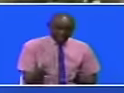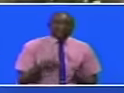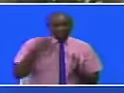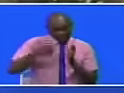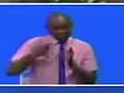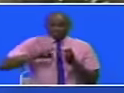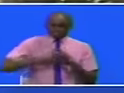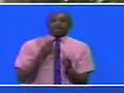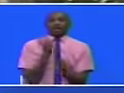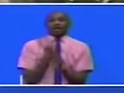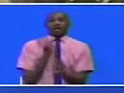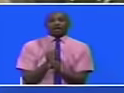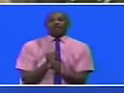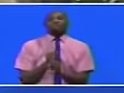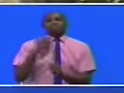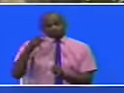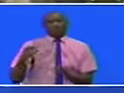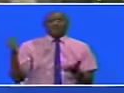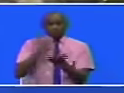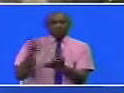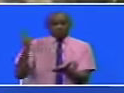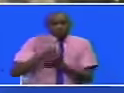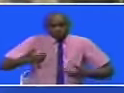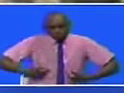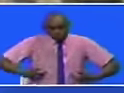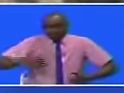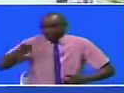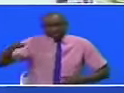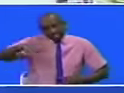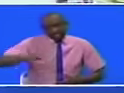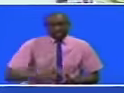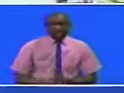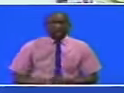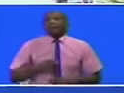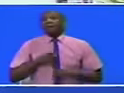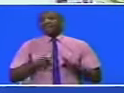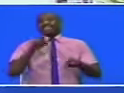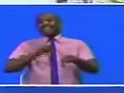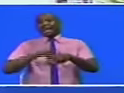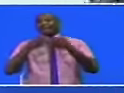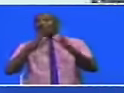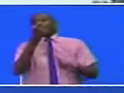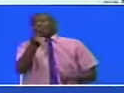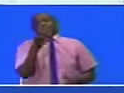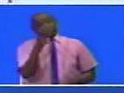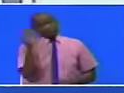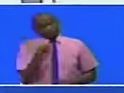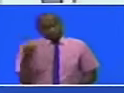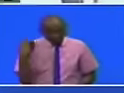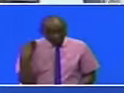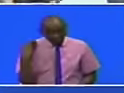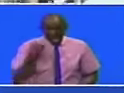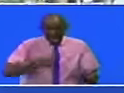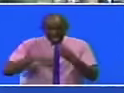factory ikifanya kazi na ikiandika vijana wetu wa hapa Webuye. But since reopening 1 month ago, there are no signs